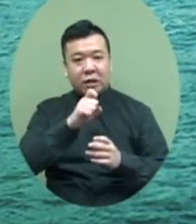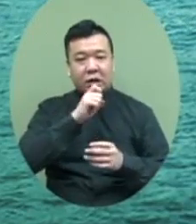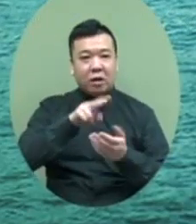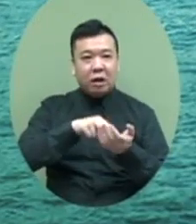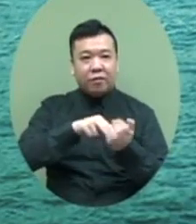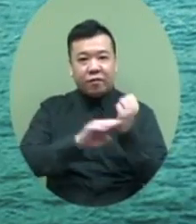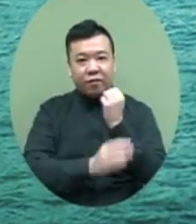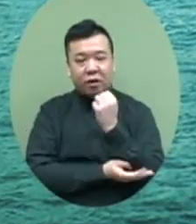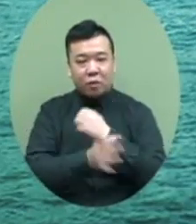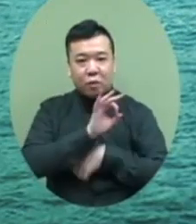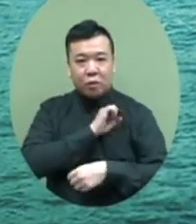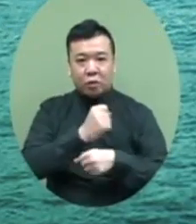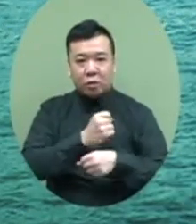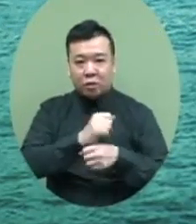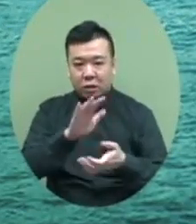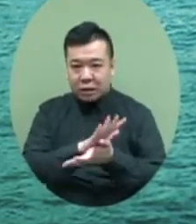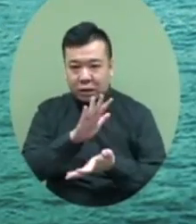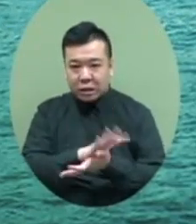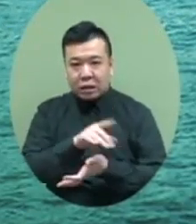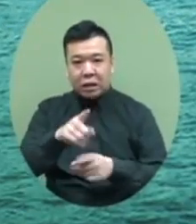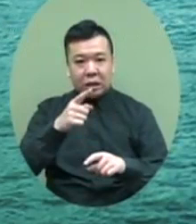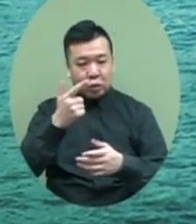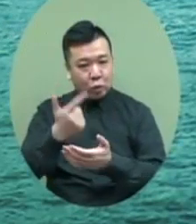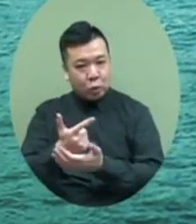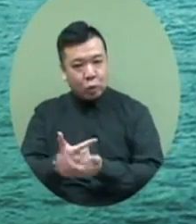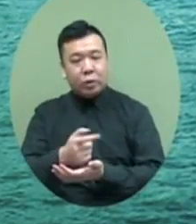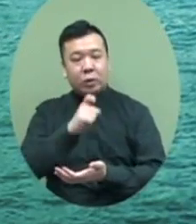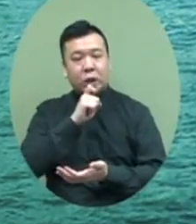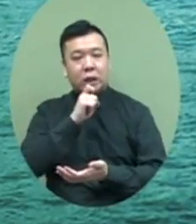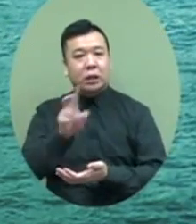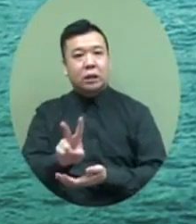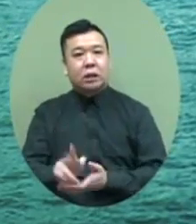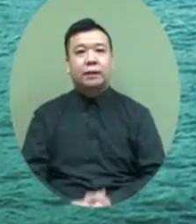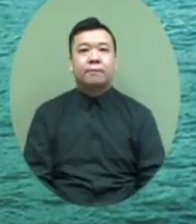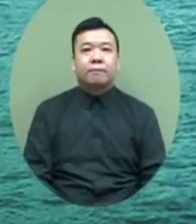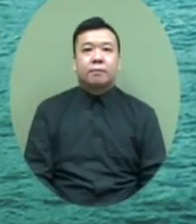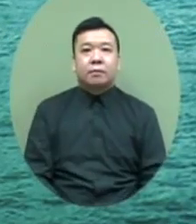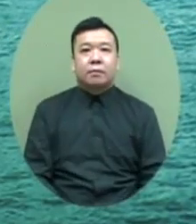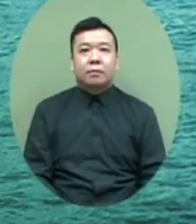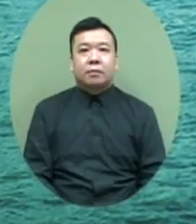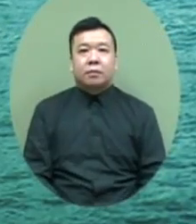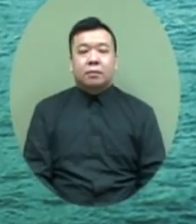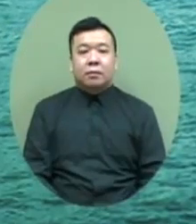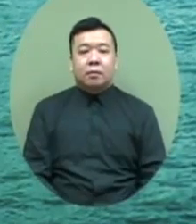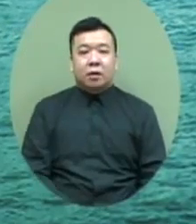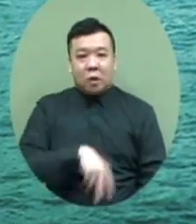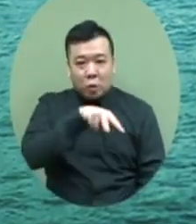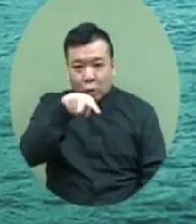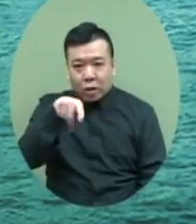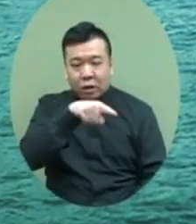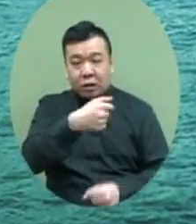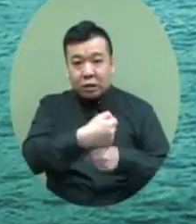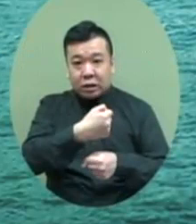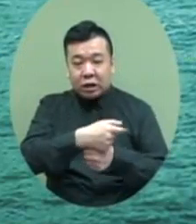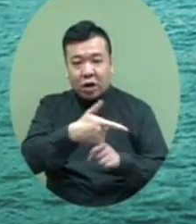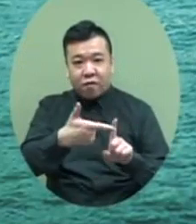經驗亦都是一個相當重要的一個資產來的，所以找啟明去做